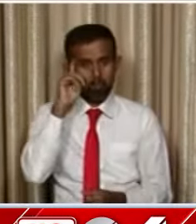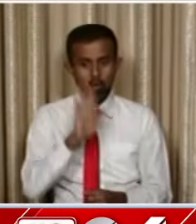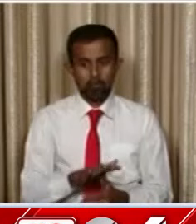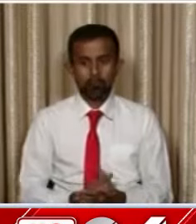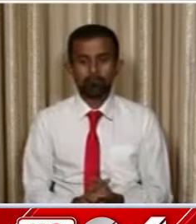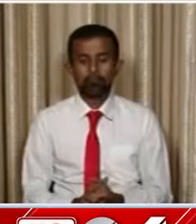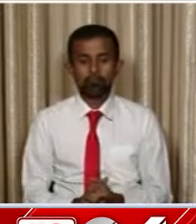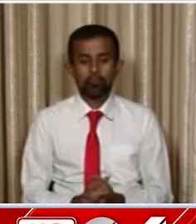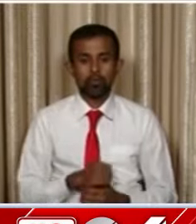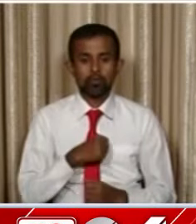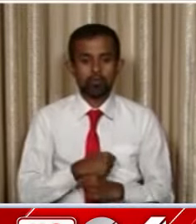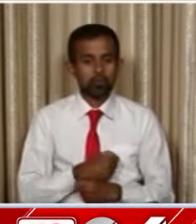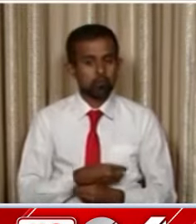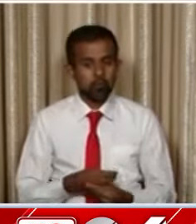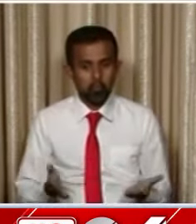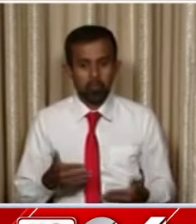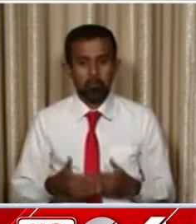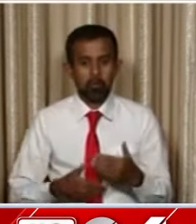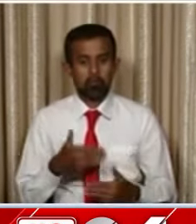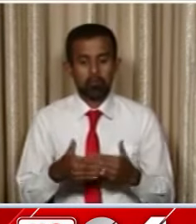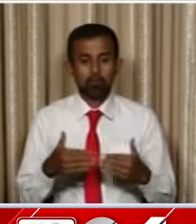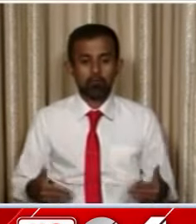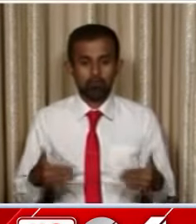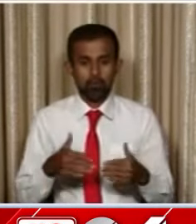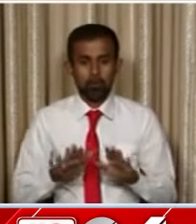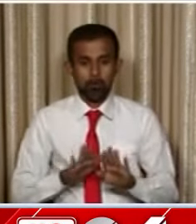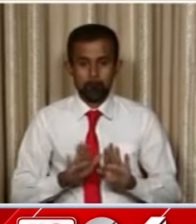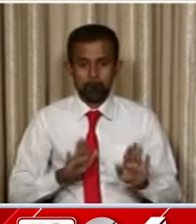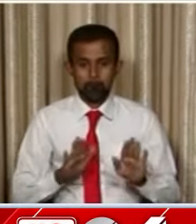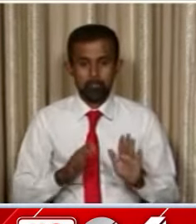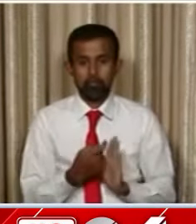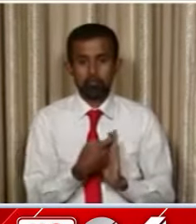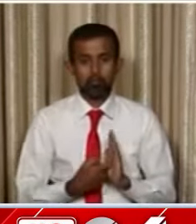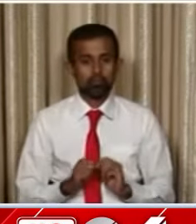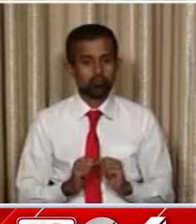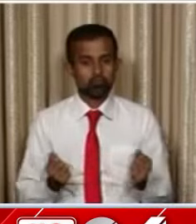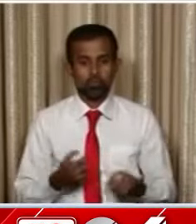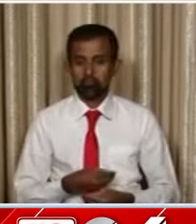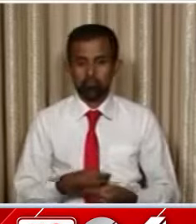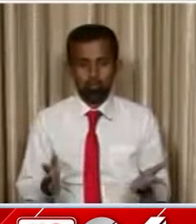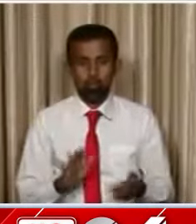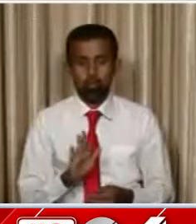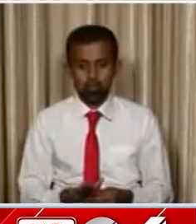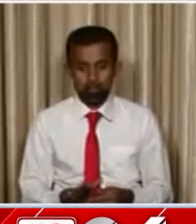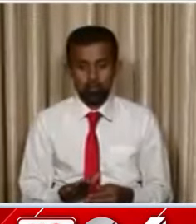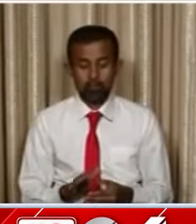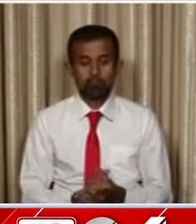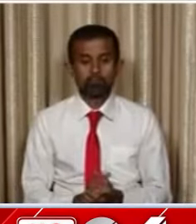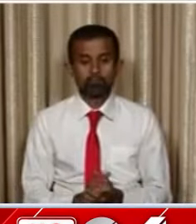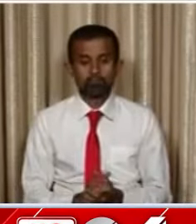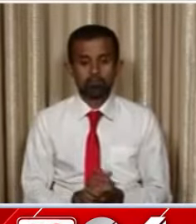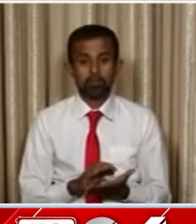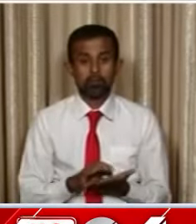බලාපොරොත්තුවයි. රාජ්‍ය විනාශ කරගෙන යන වත්මත් පාලනය කොන්දේසි විරහිත පරාජය කළ යුතුයි. එම නිසා